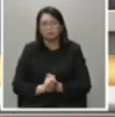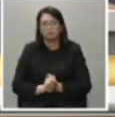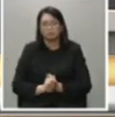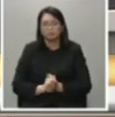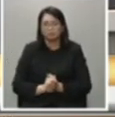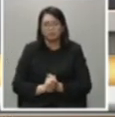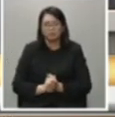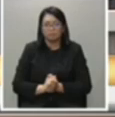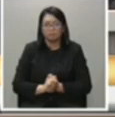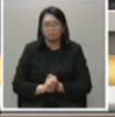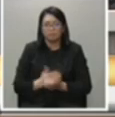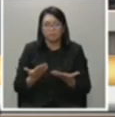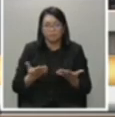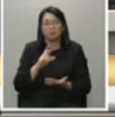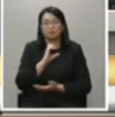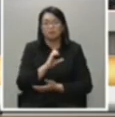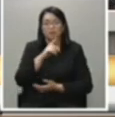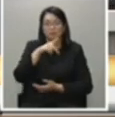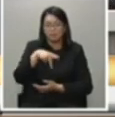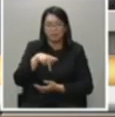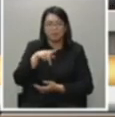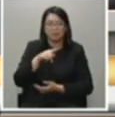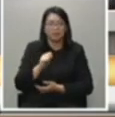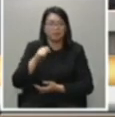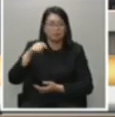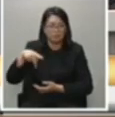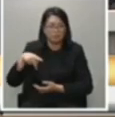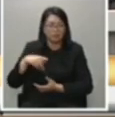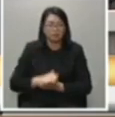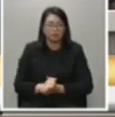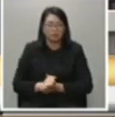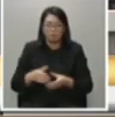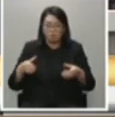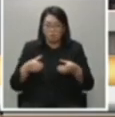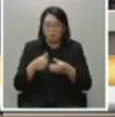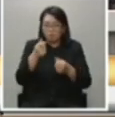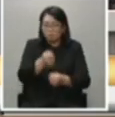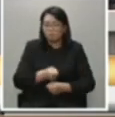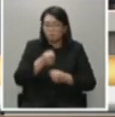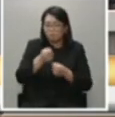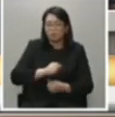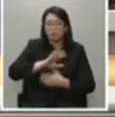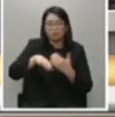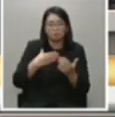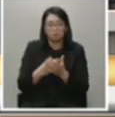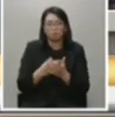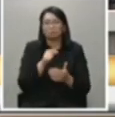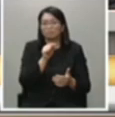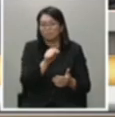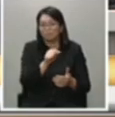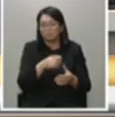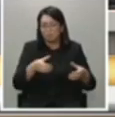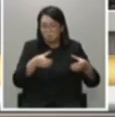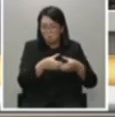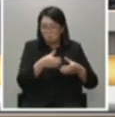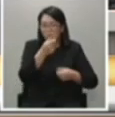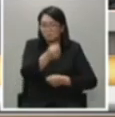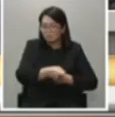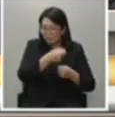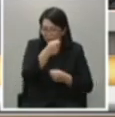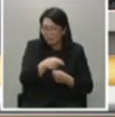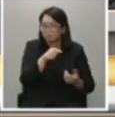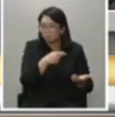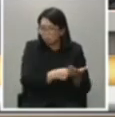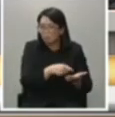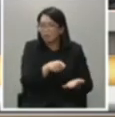รือ CPTPP โดยเอาชีวิตของพี่น้องเกษตรกรทั้งประเทศเป็นตัวประกันดิฉันจ